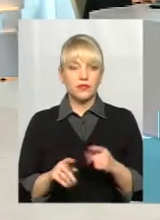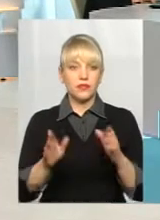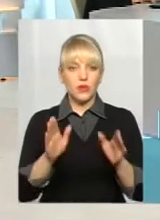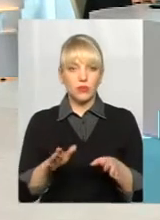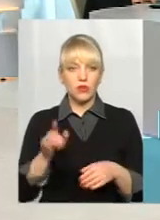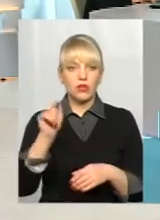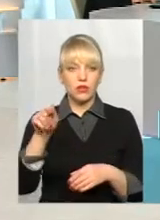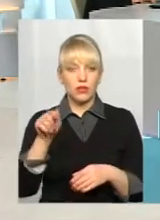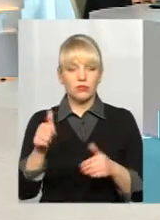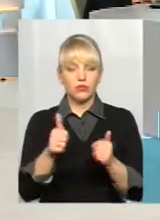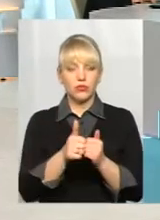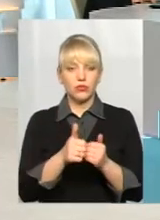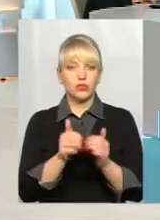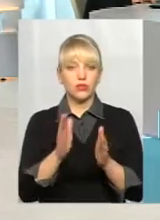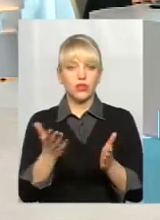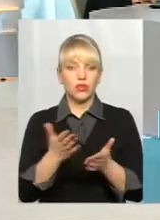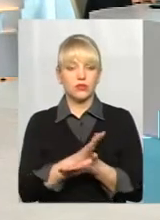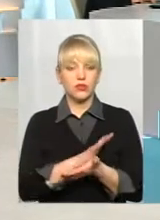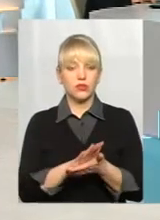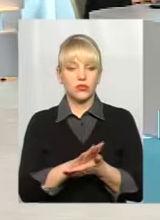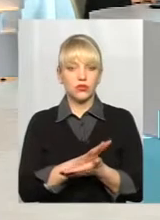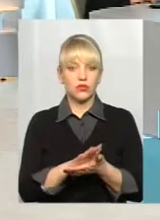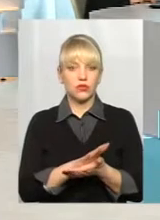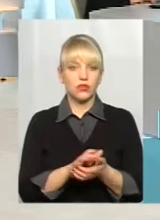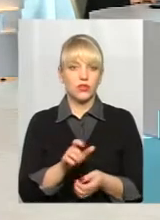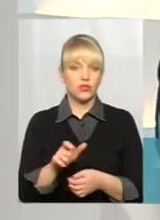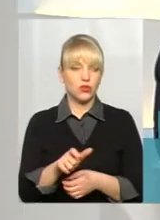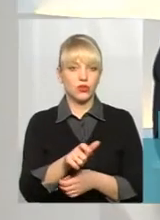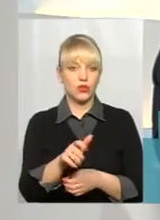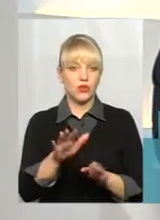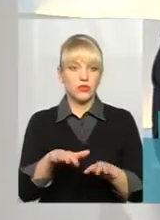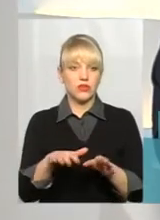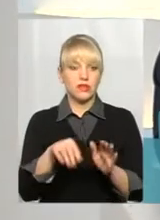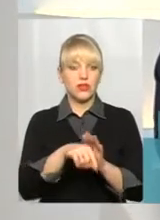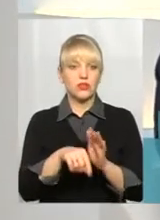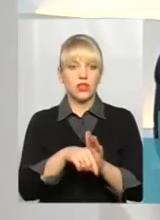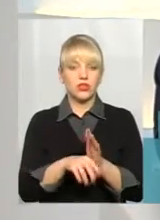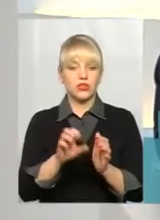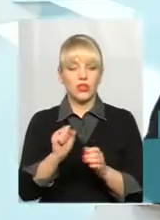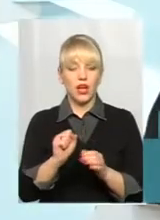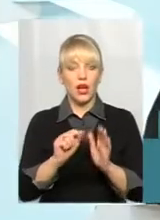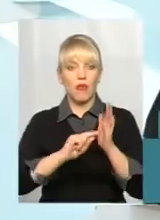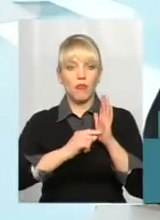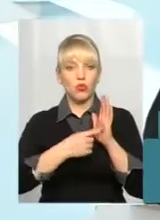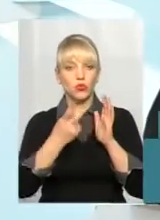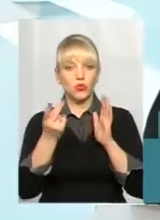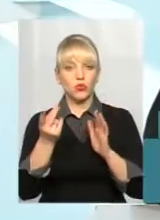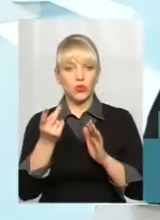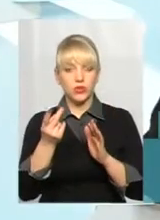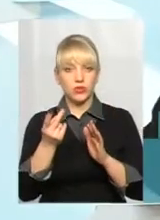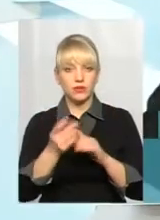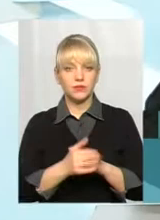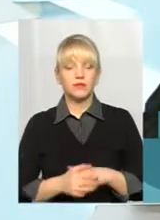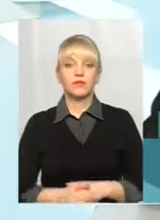там поруч буде якась безкоштовна. Безкоштовні так. дороги, ось це значить. Так. так. А пункт другий,